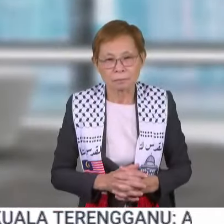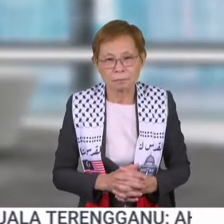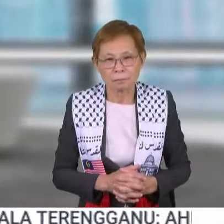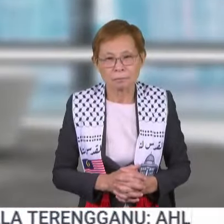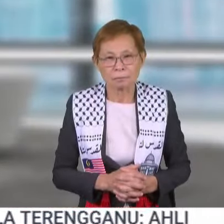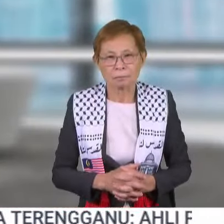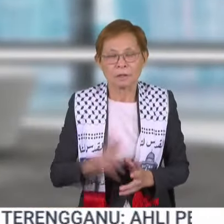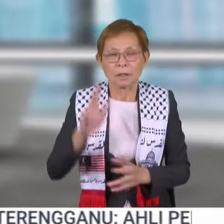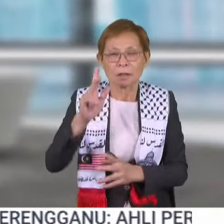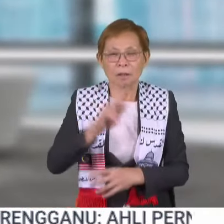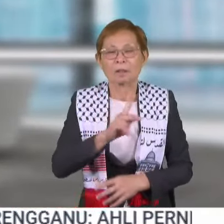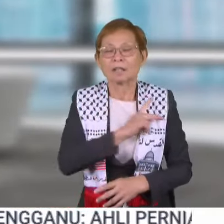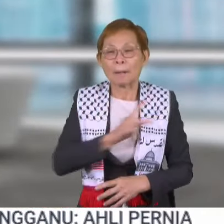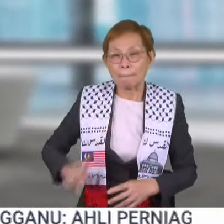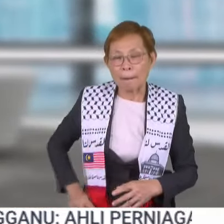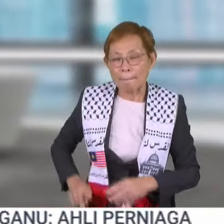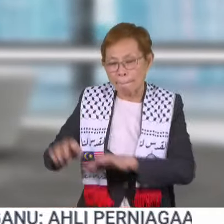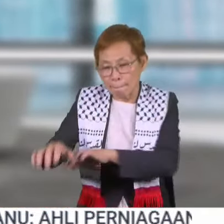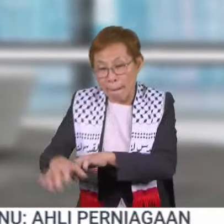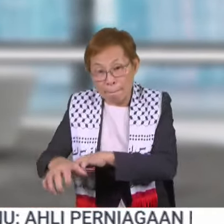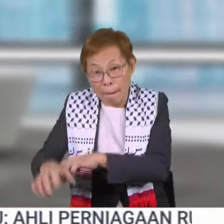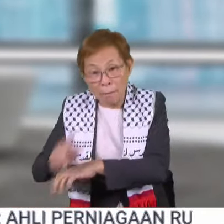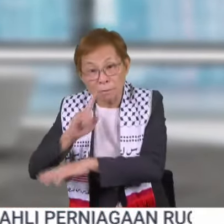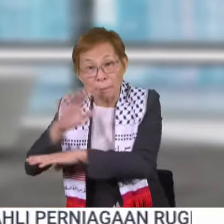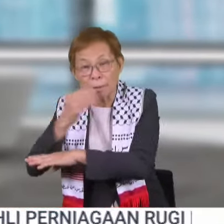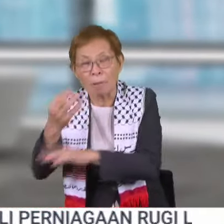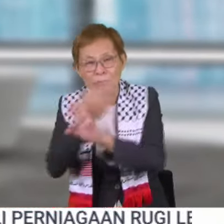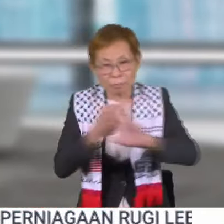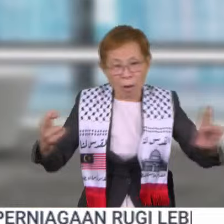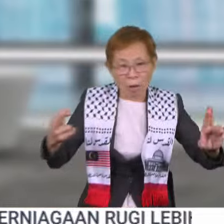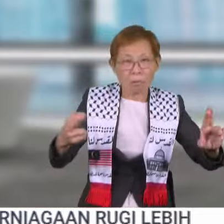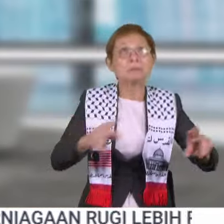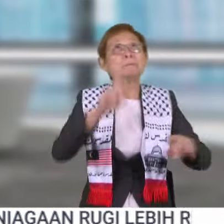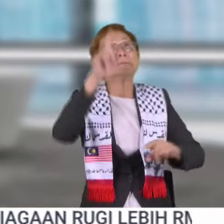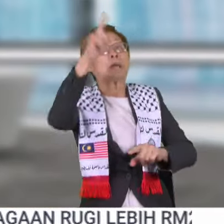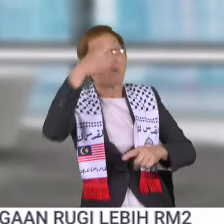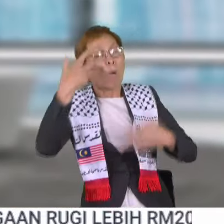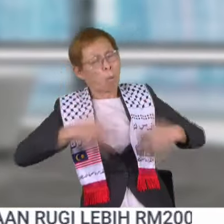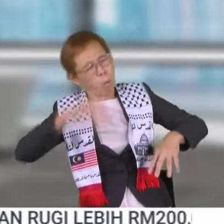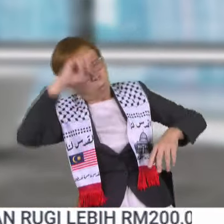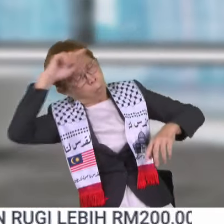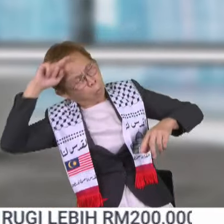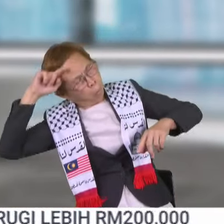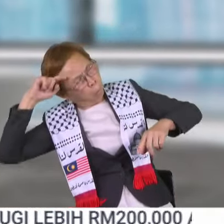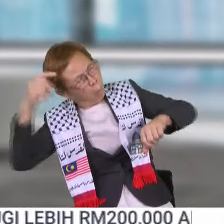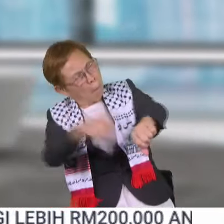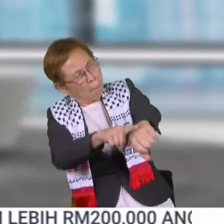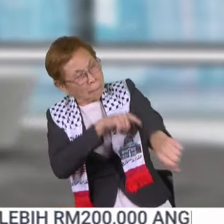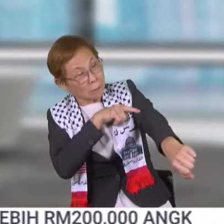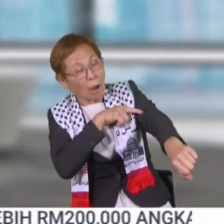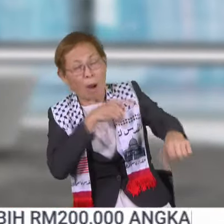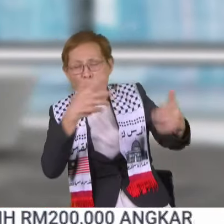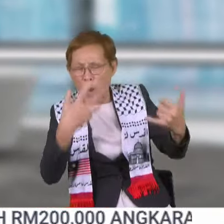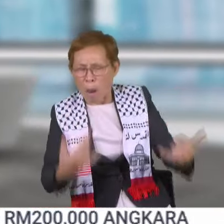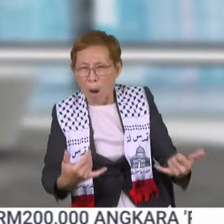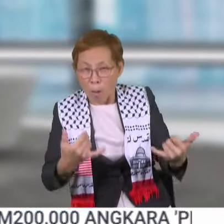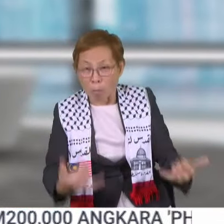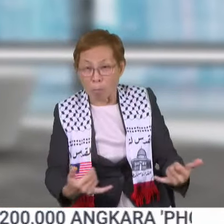RTM dan keterjaminan makanan terus bersiap sedia dengan keadaan cuaca panas berpanjangan ketika ini yang